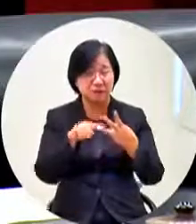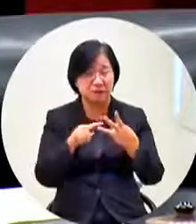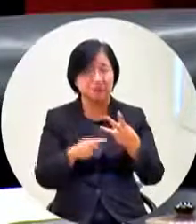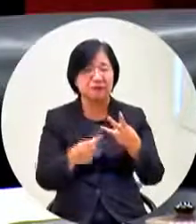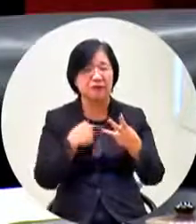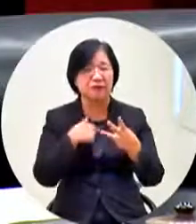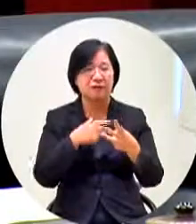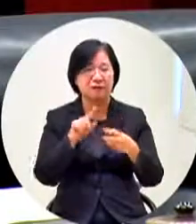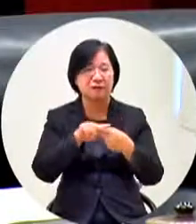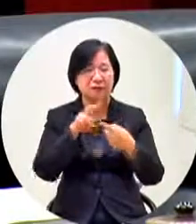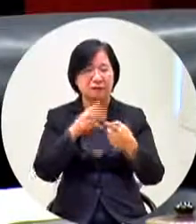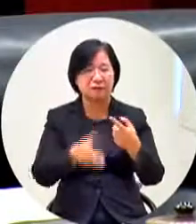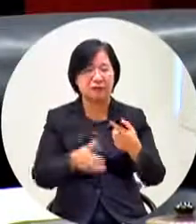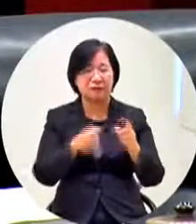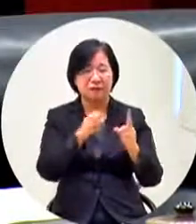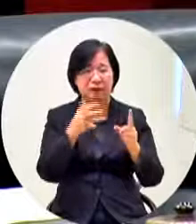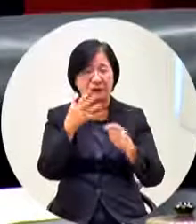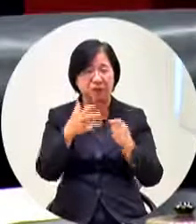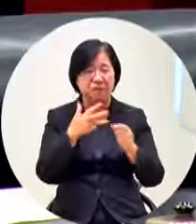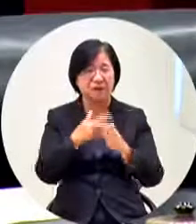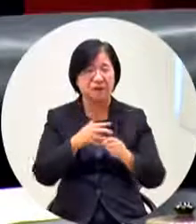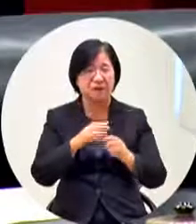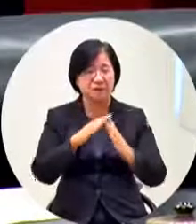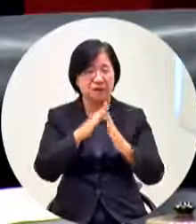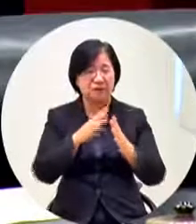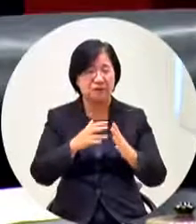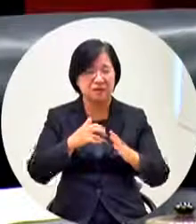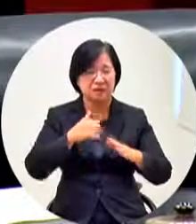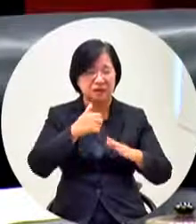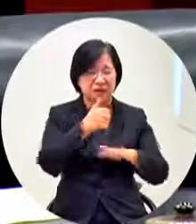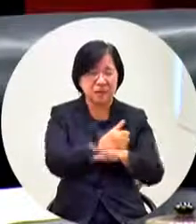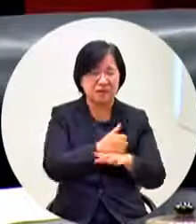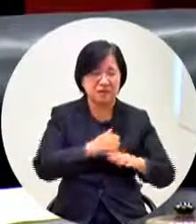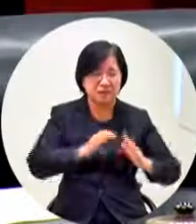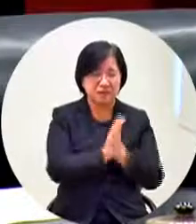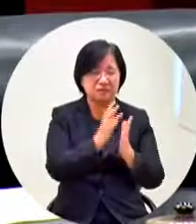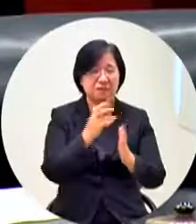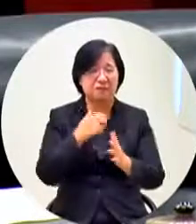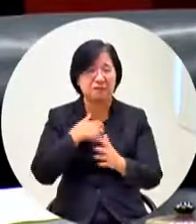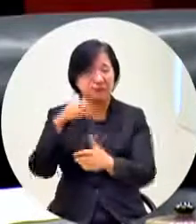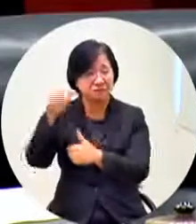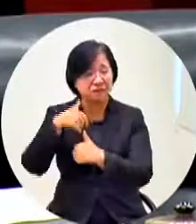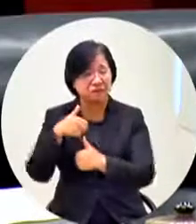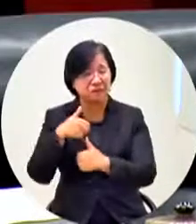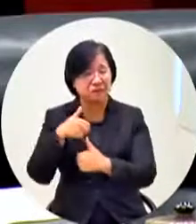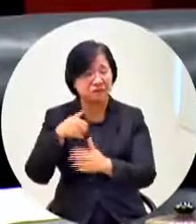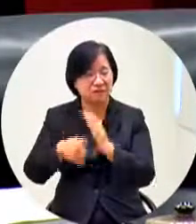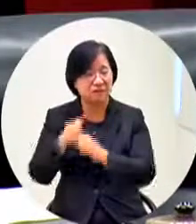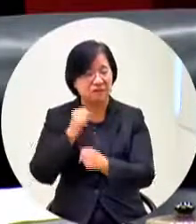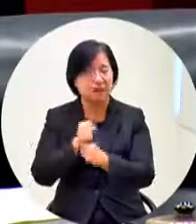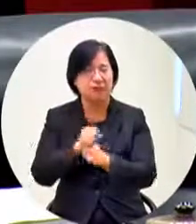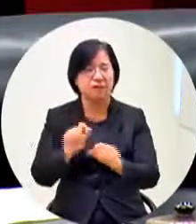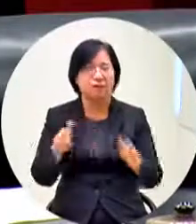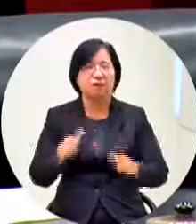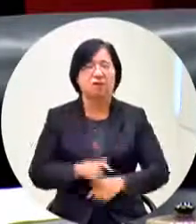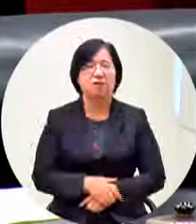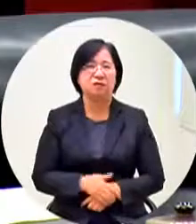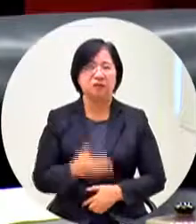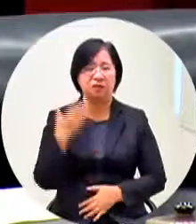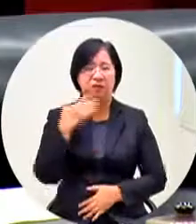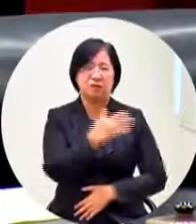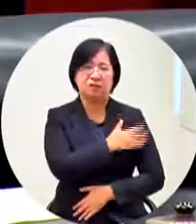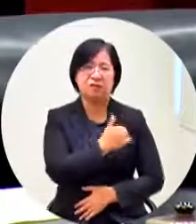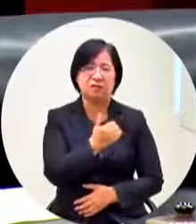108年6月11日才来就职，而不是市长忙上任就用他哎，也是经过一段时间。那当时陈局不是也用张清泉